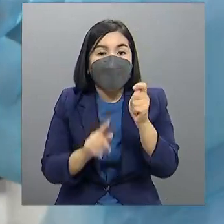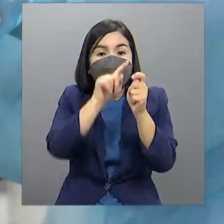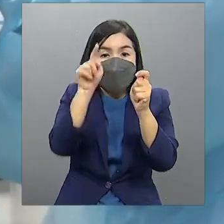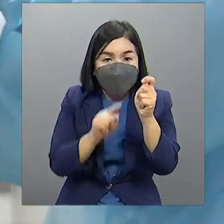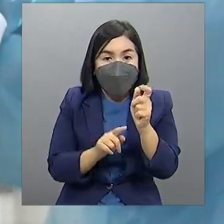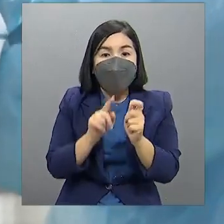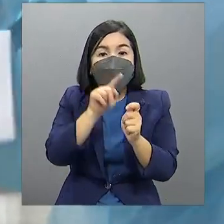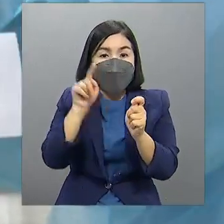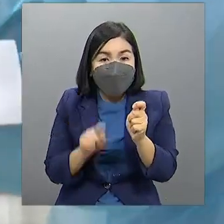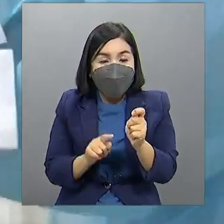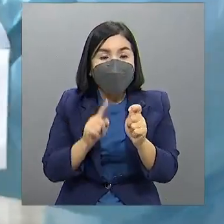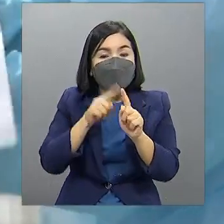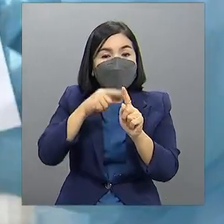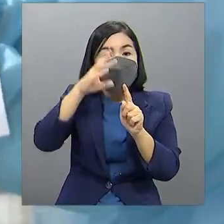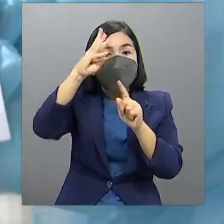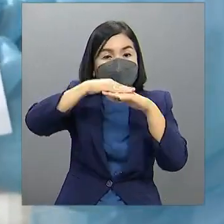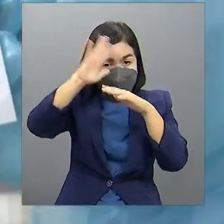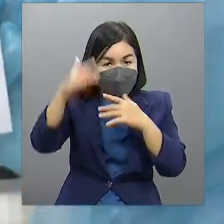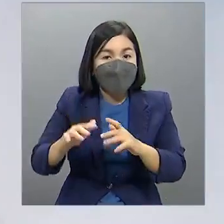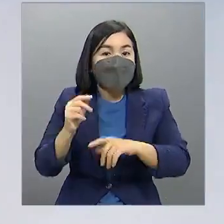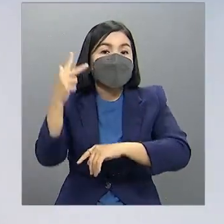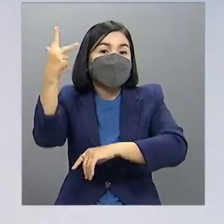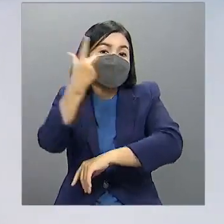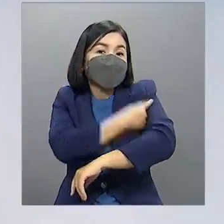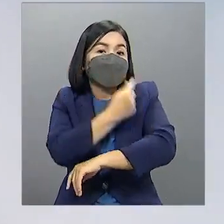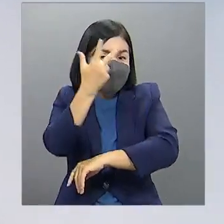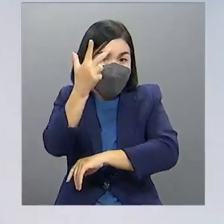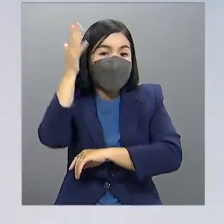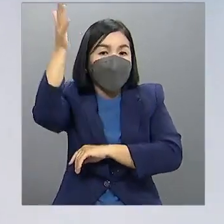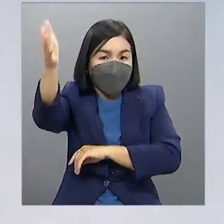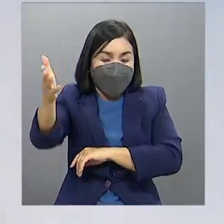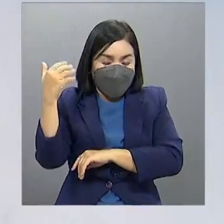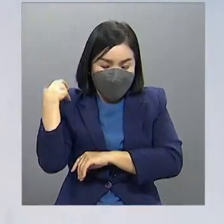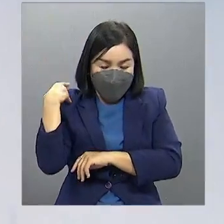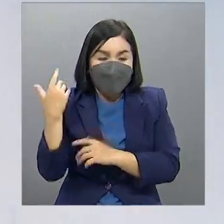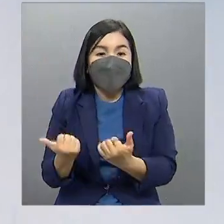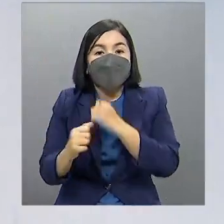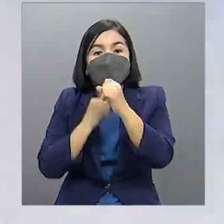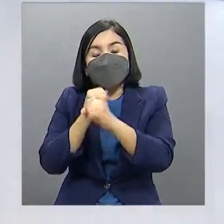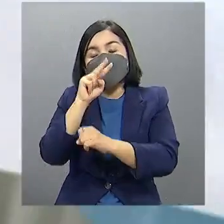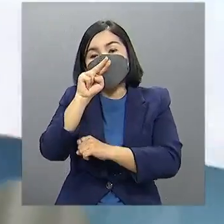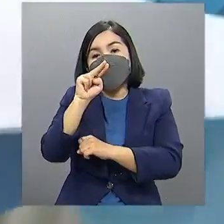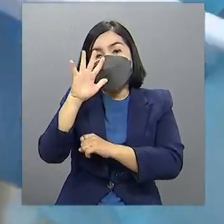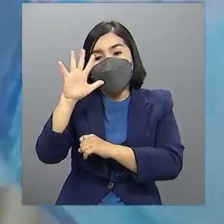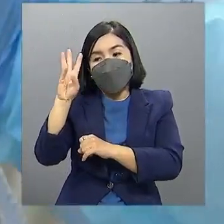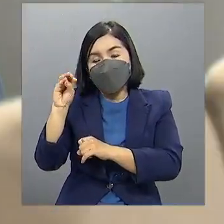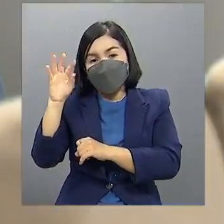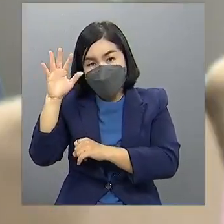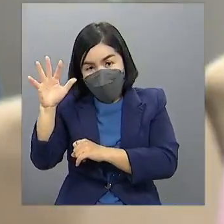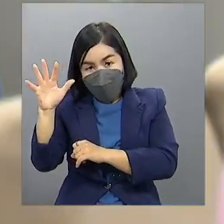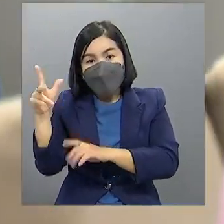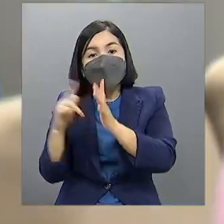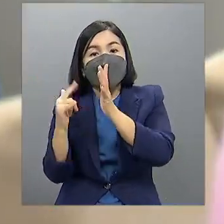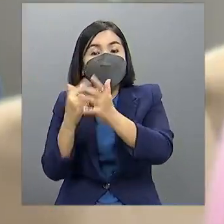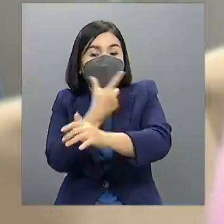เกิน 6เดือนและทยอยฉีดต่อไปดังนั้นในปี2565ค่ะจะเป็นการฉีด Booster